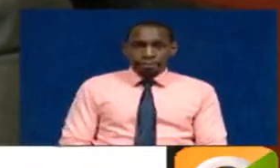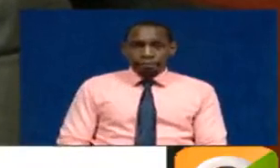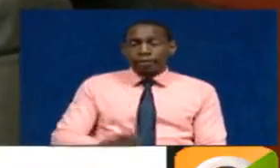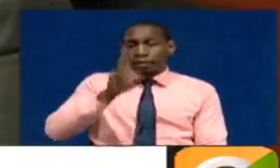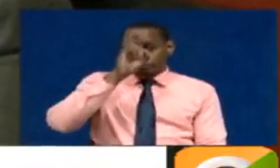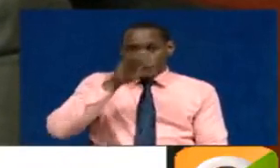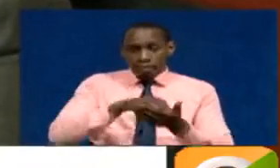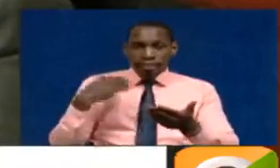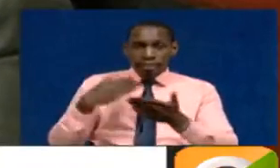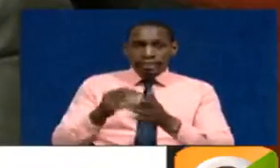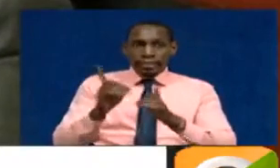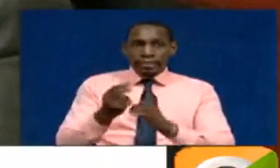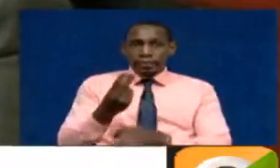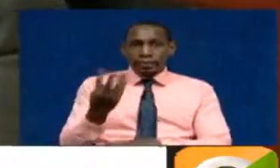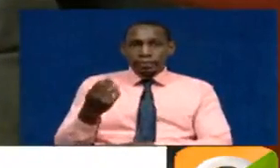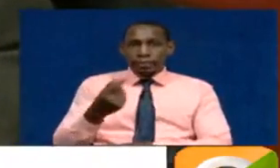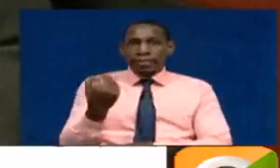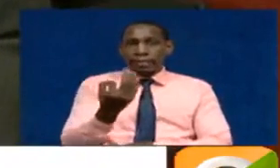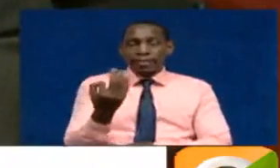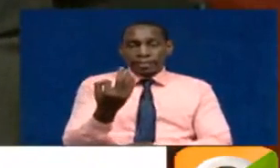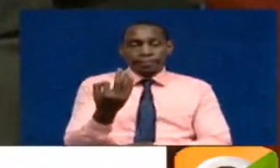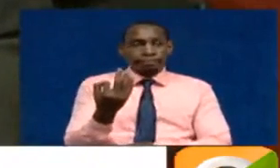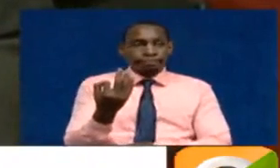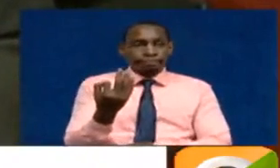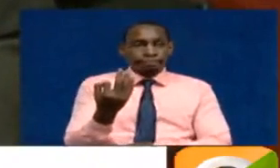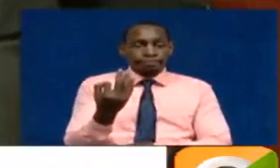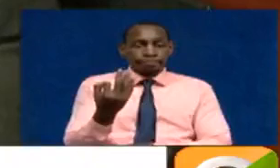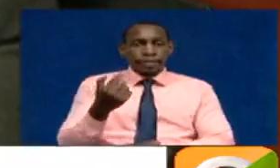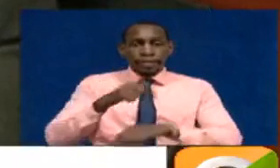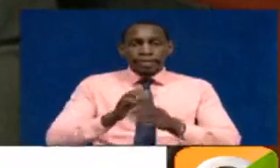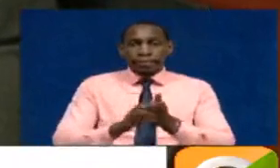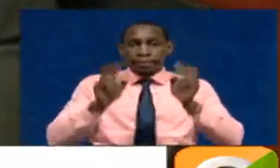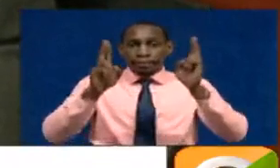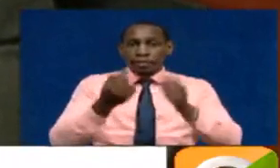Gigiri police station until the 24th of March. When the